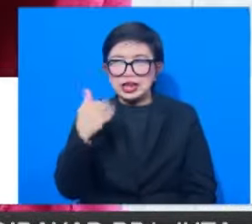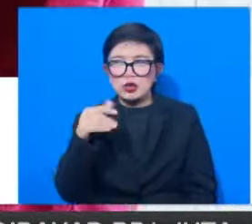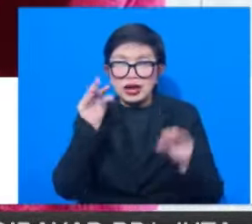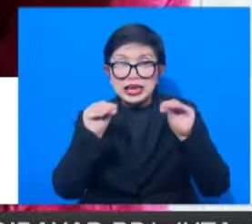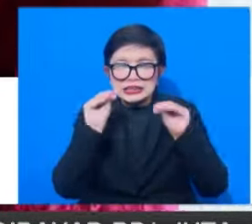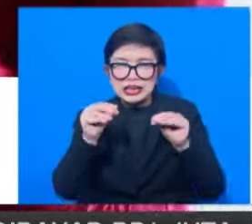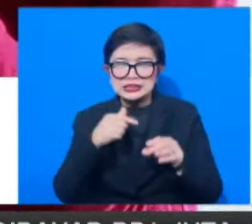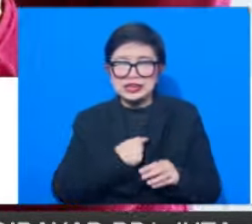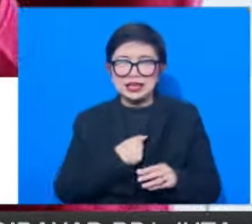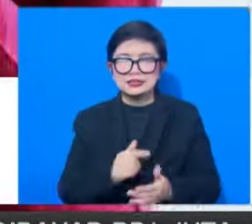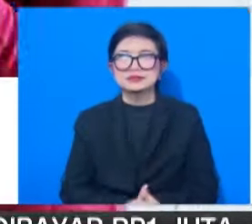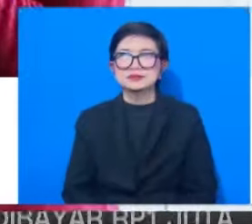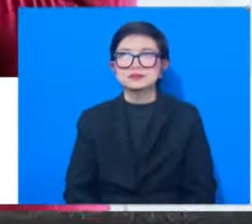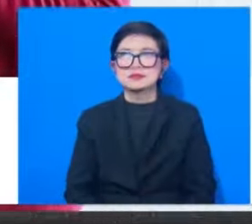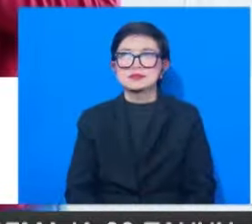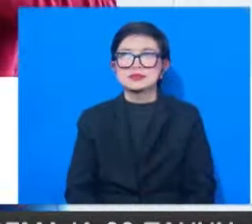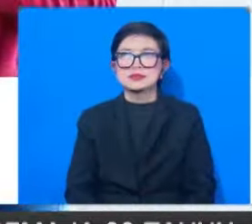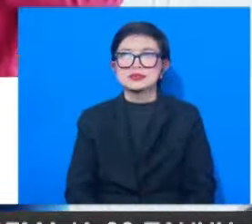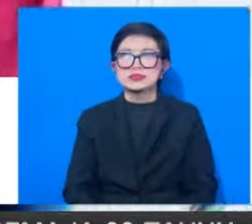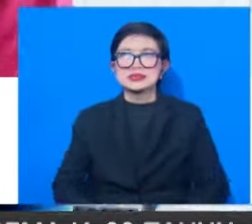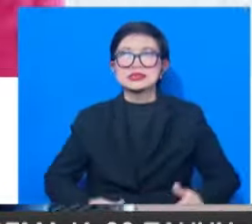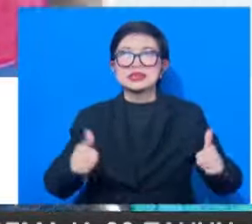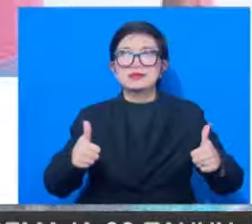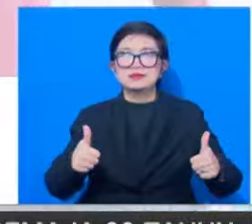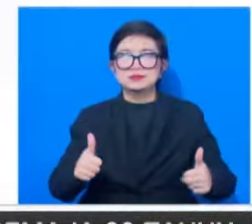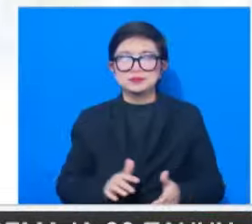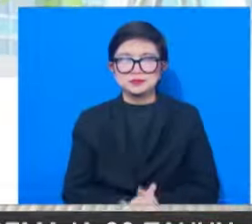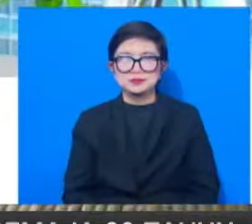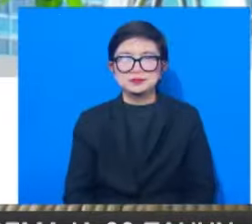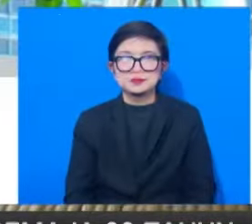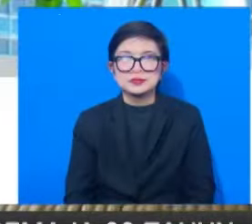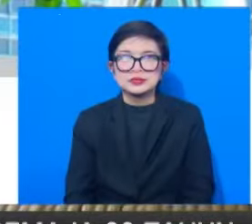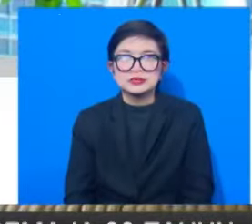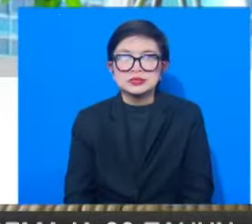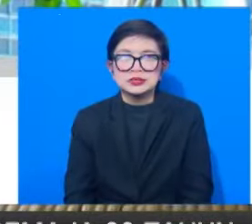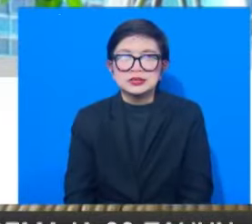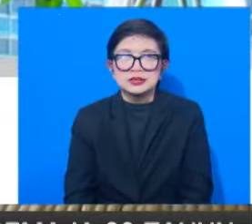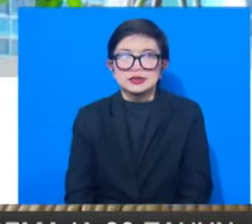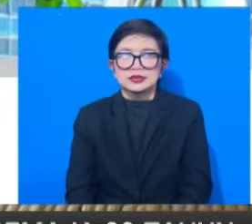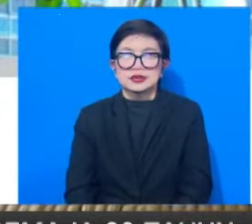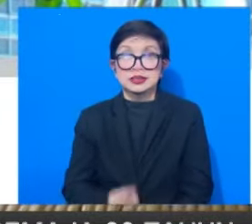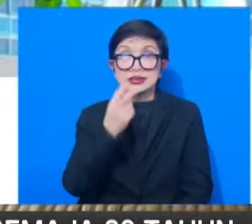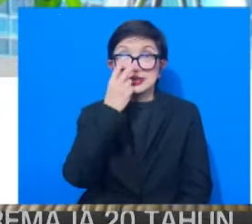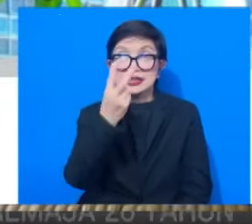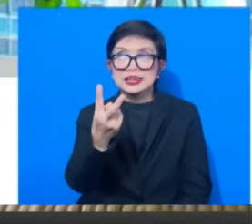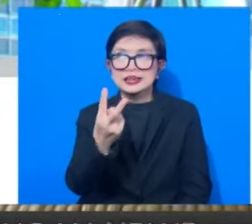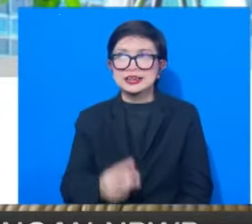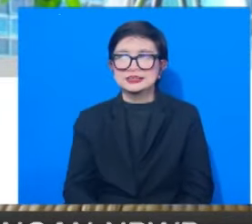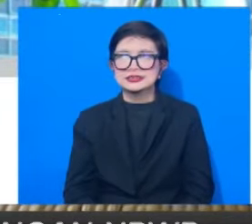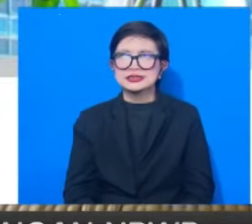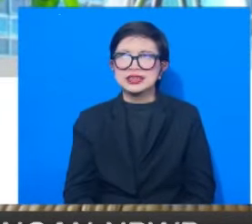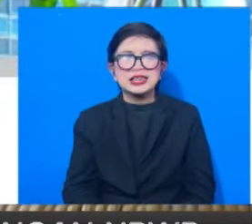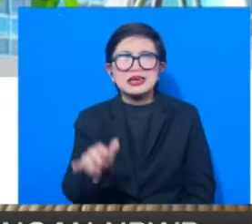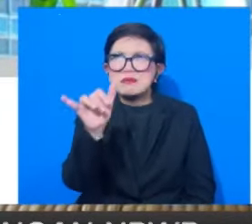bermanfaat untuk tubuh dan kesehatan ya, Chef ya. Siap. Oke. Serupa tapi tak sama. Kira-kira begitulah kesan yang muncul